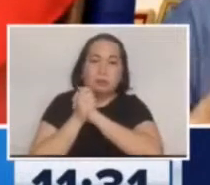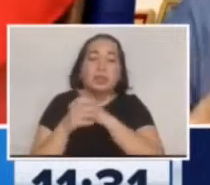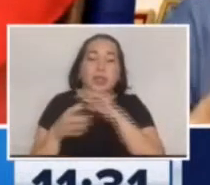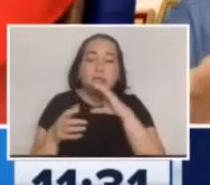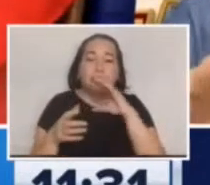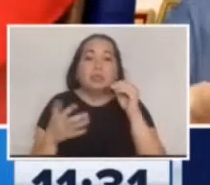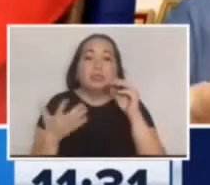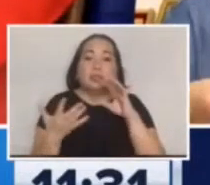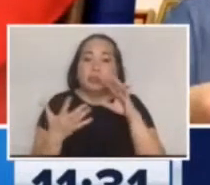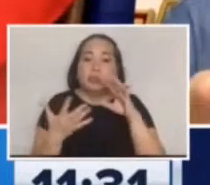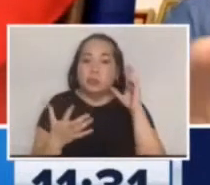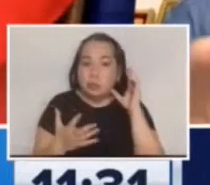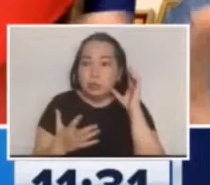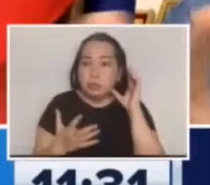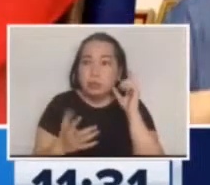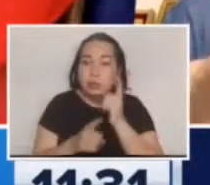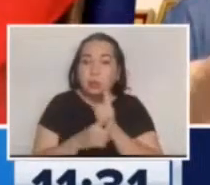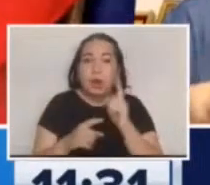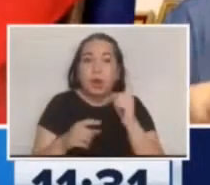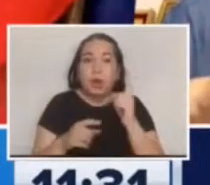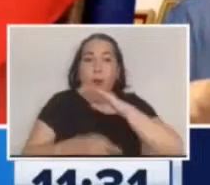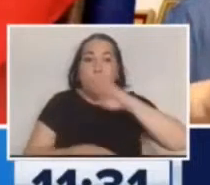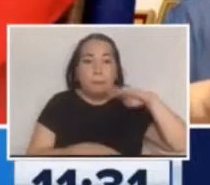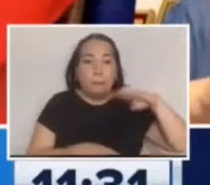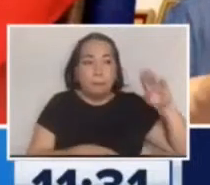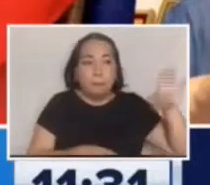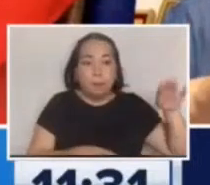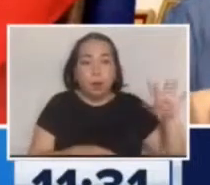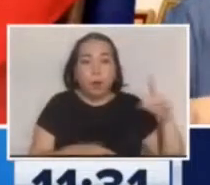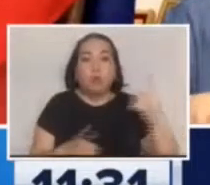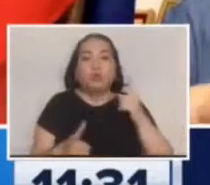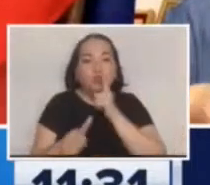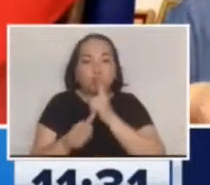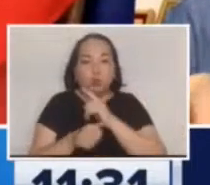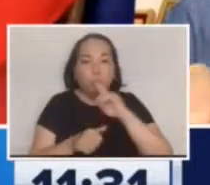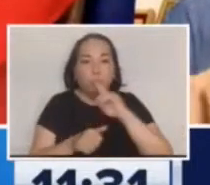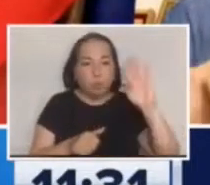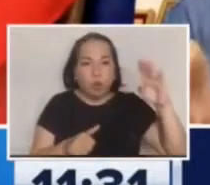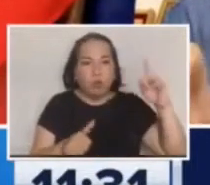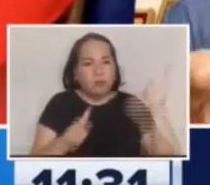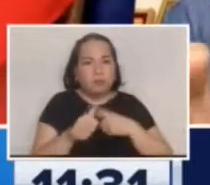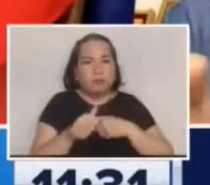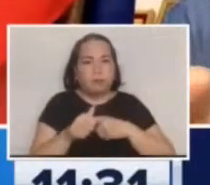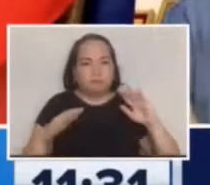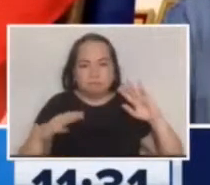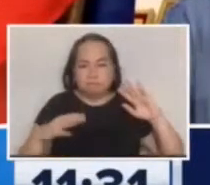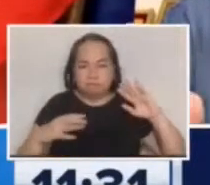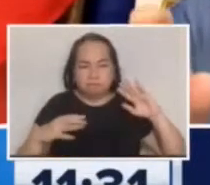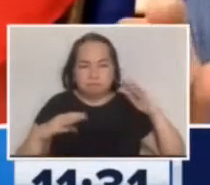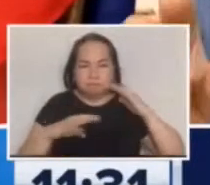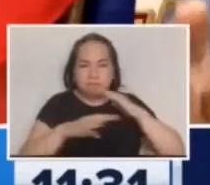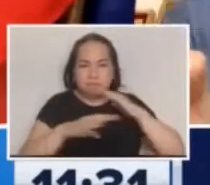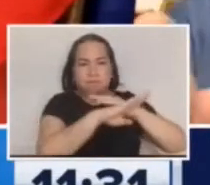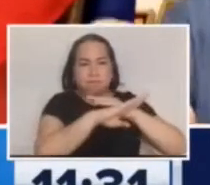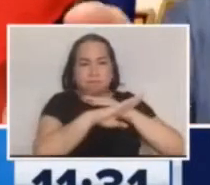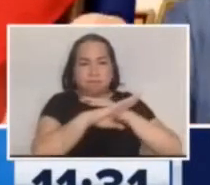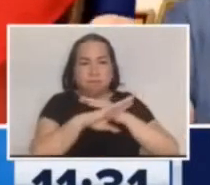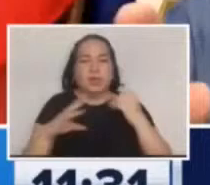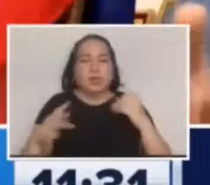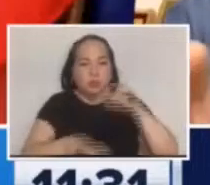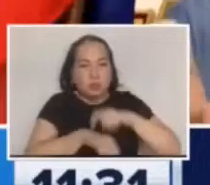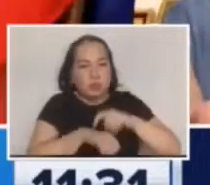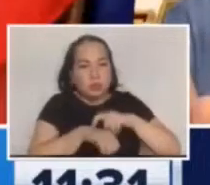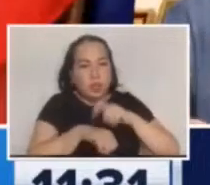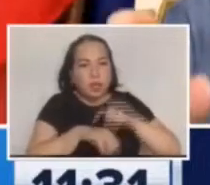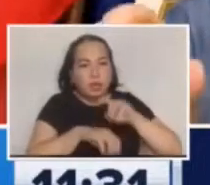natin ha, dahil marami pong nanonood po sa atin ngayon sa buong bansa. Nakasulat po sa caption natin, ang probinsya